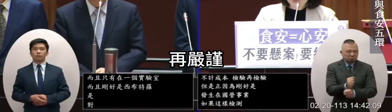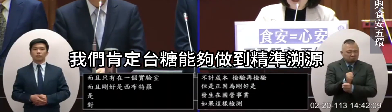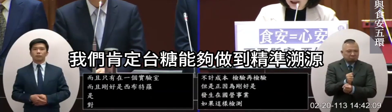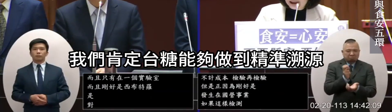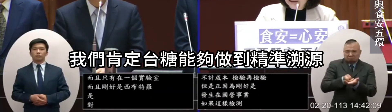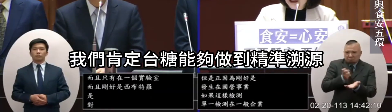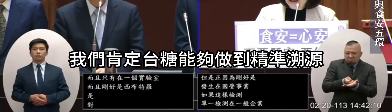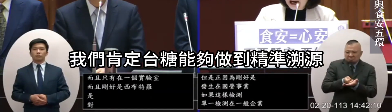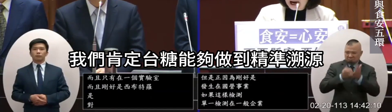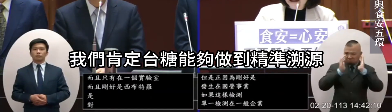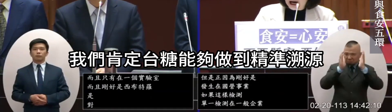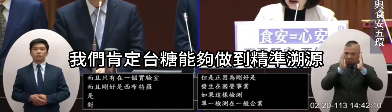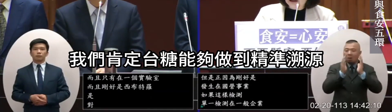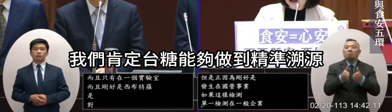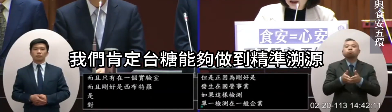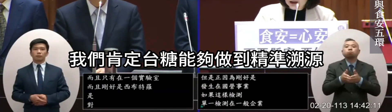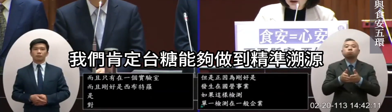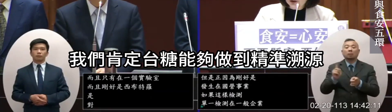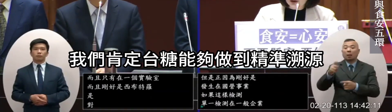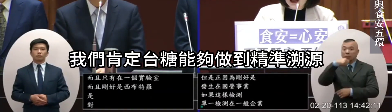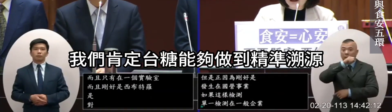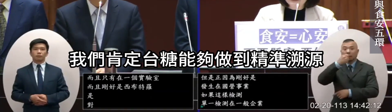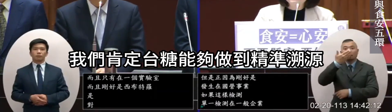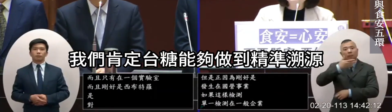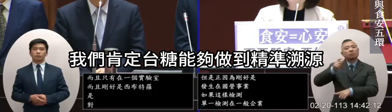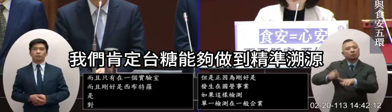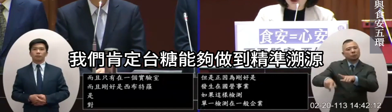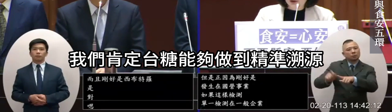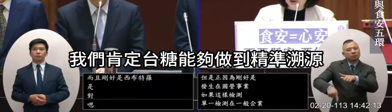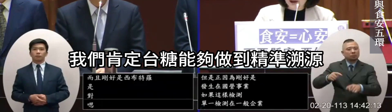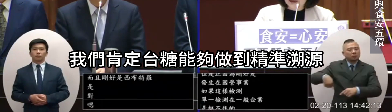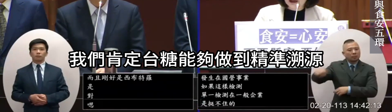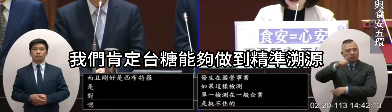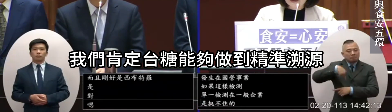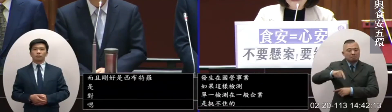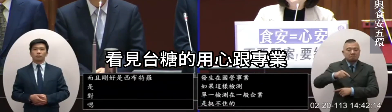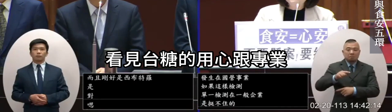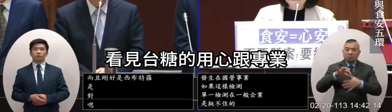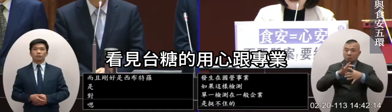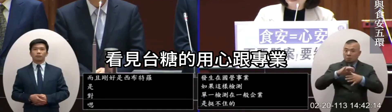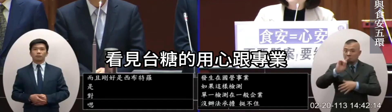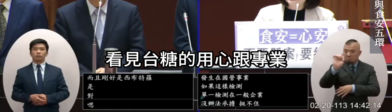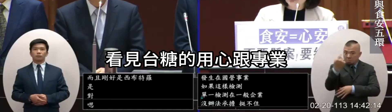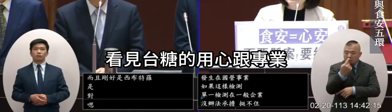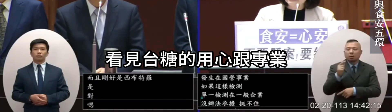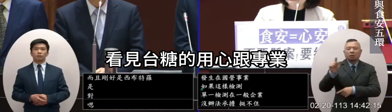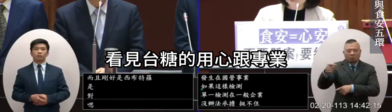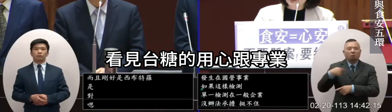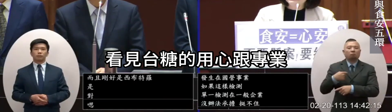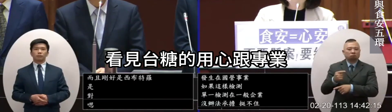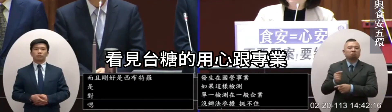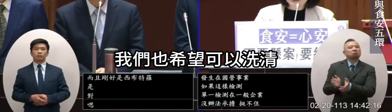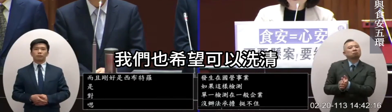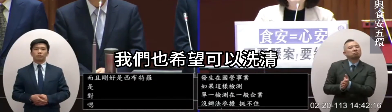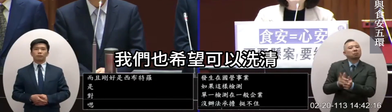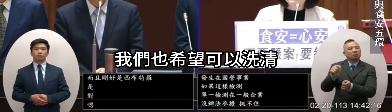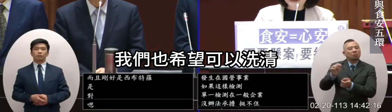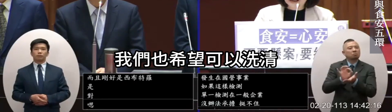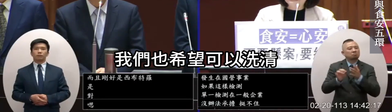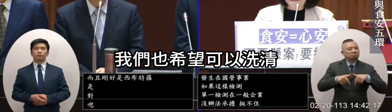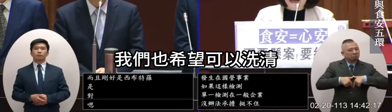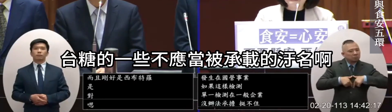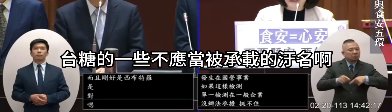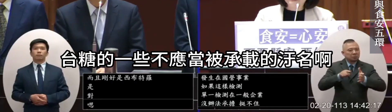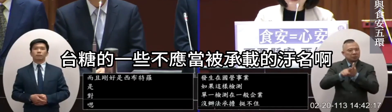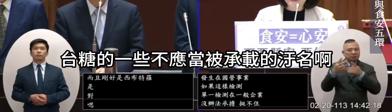谨。我们肯定台糖能够做到精准溯源，看见台糖的用心跟专业，我们也希望可以